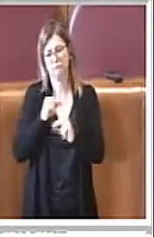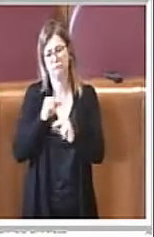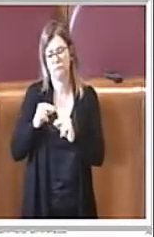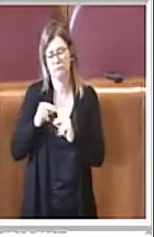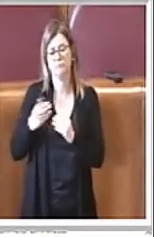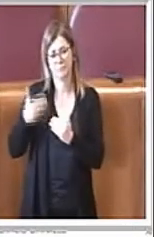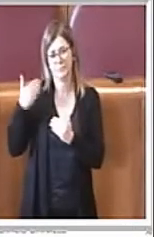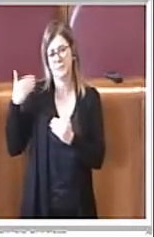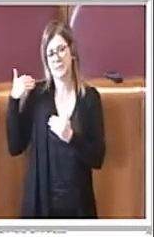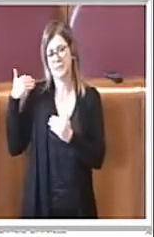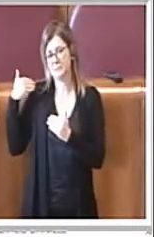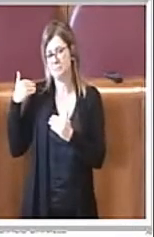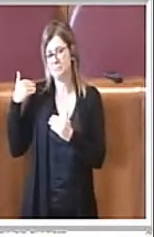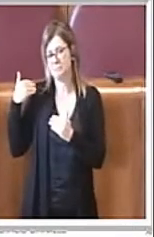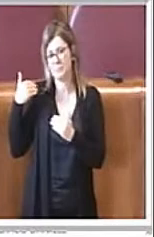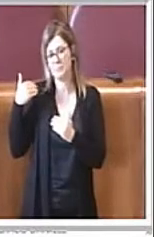prima,